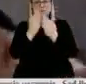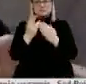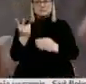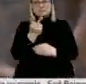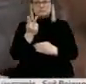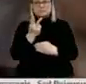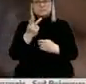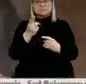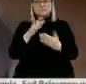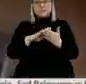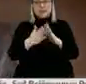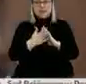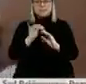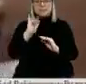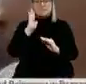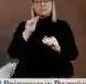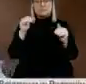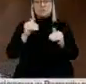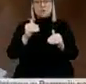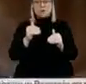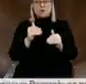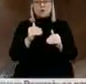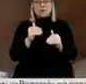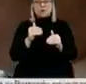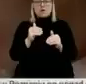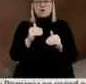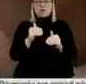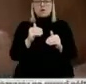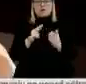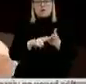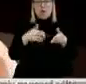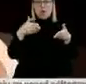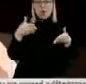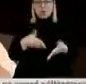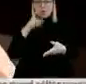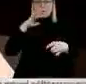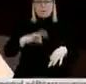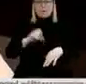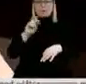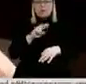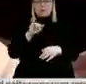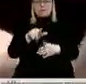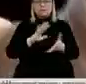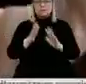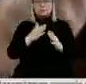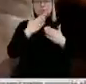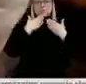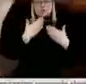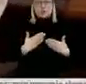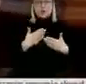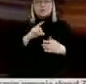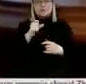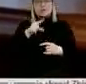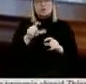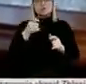że będziemy mogli też podejść na grób Pana Piotra i chociaż w ten sposób mu podziękować za to, co on i